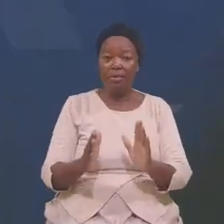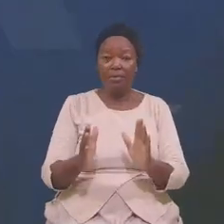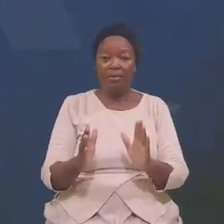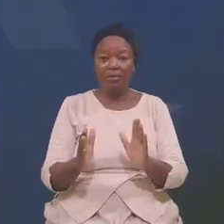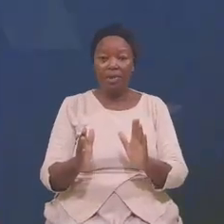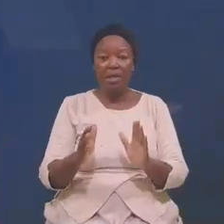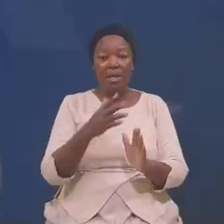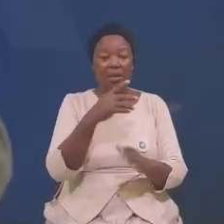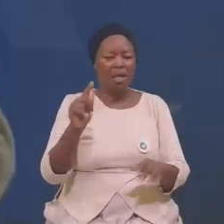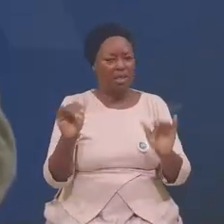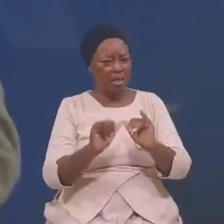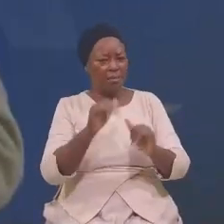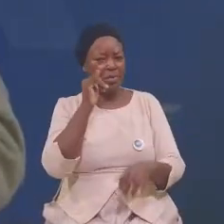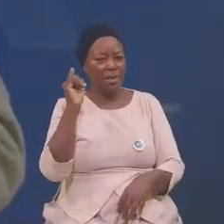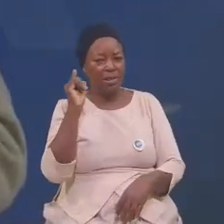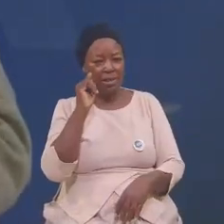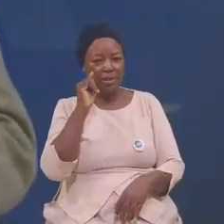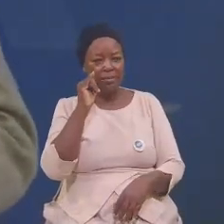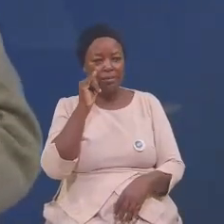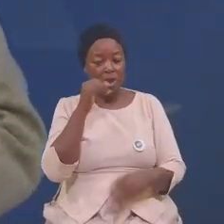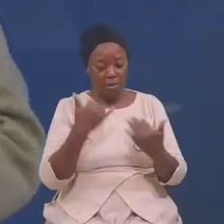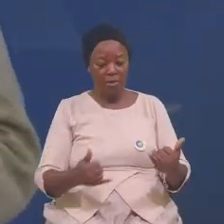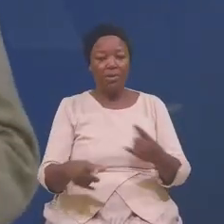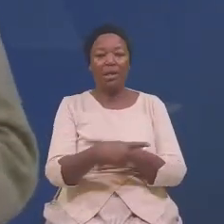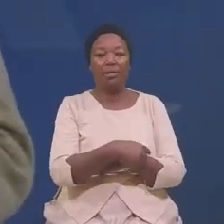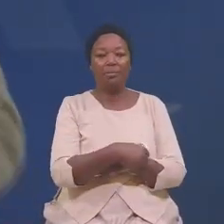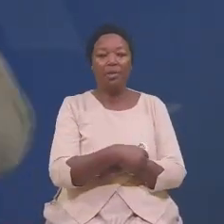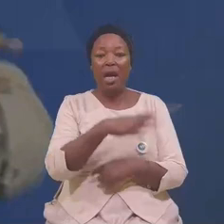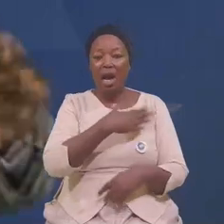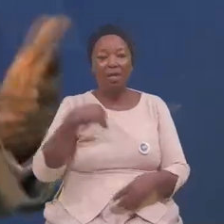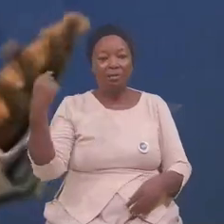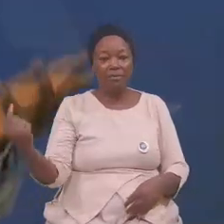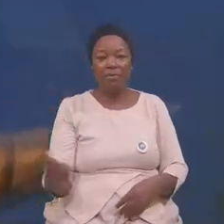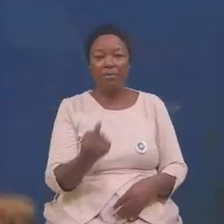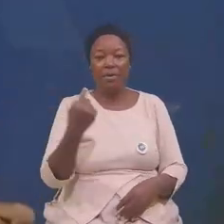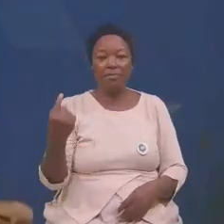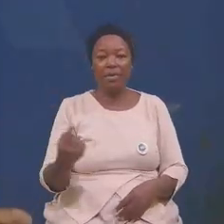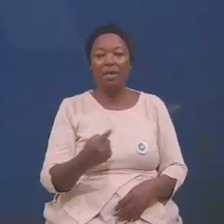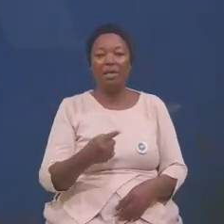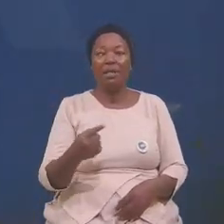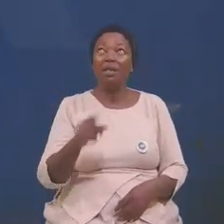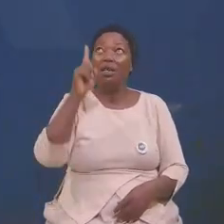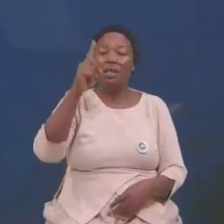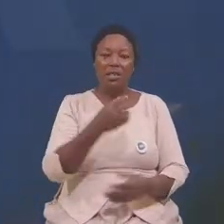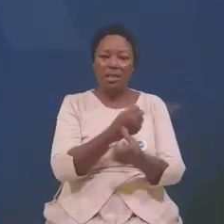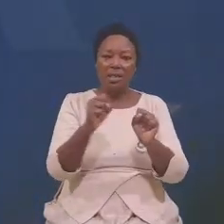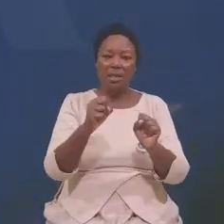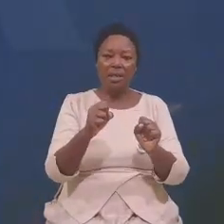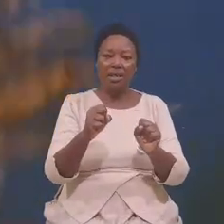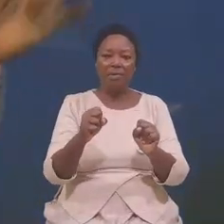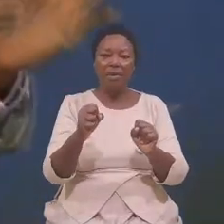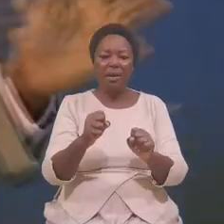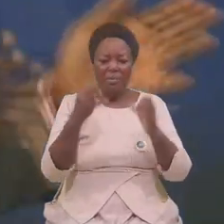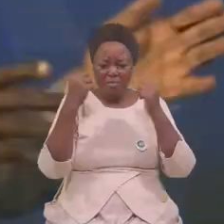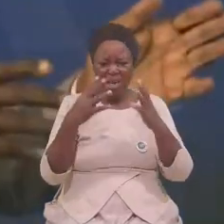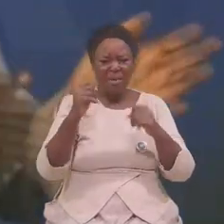le même hier, aujourd'hui et éternellement. Il l'a sauvé, le plus violent des pécheurs